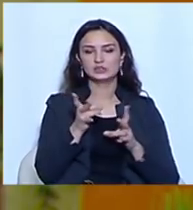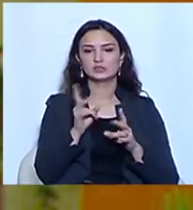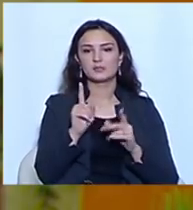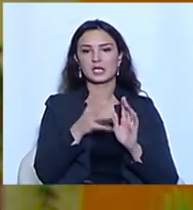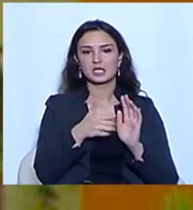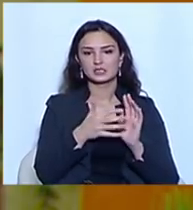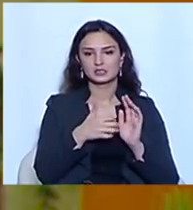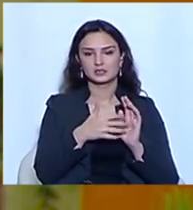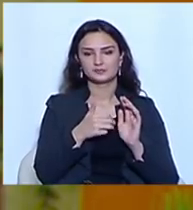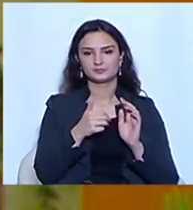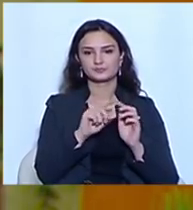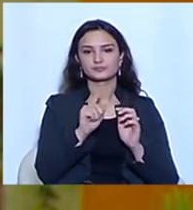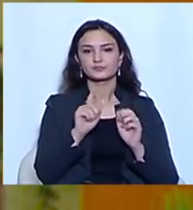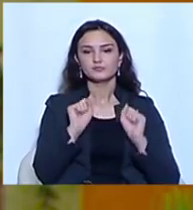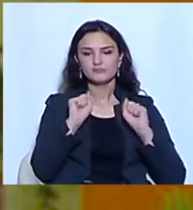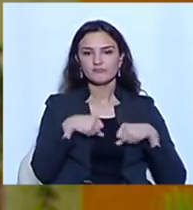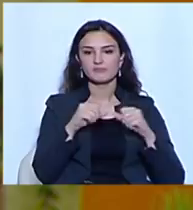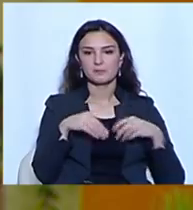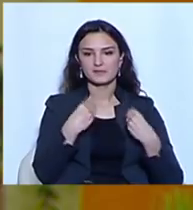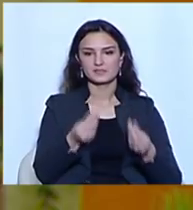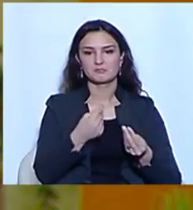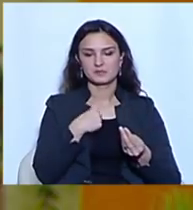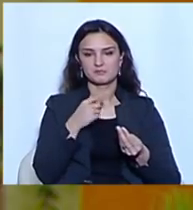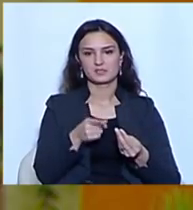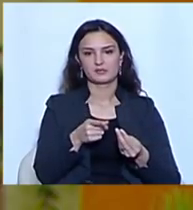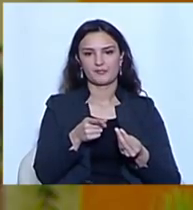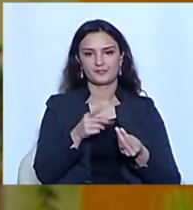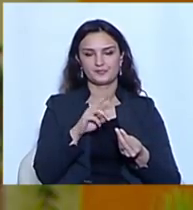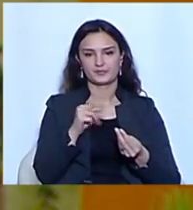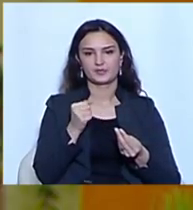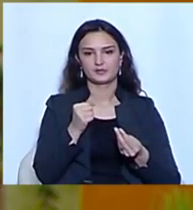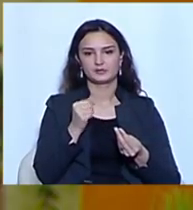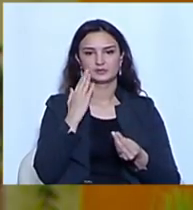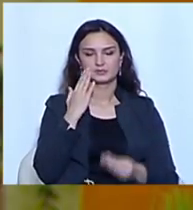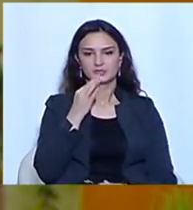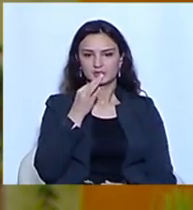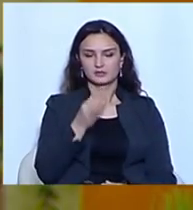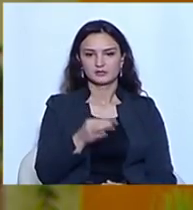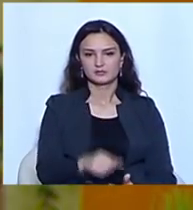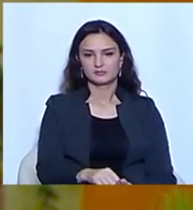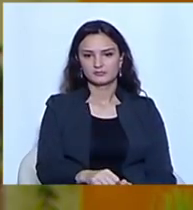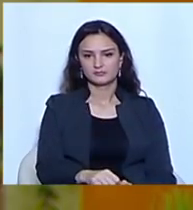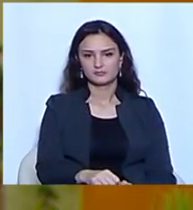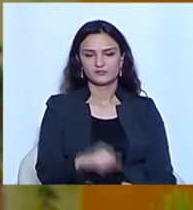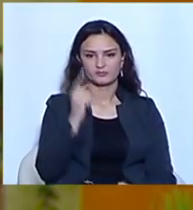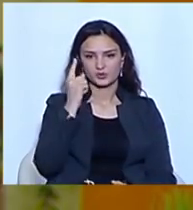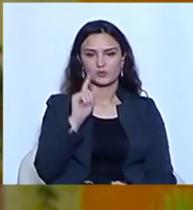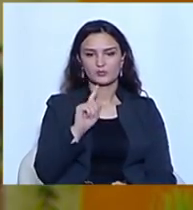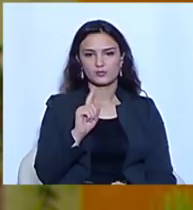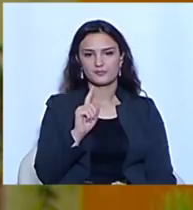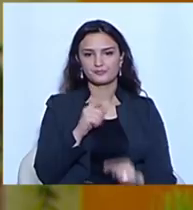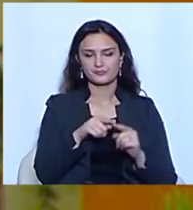რა აკლიათ, რა შემიძლია მივცემე მათ. და სიმართლე გითხრათ, ვფიქრობ რომ